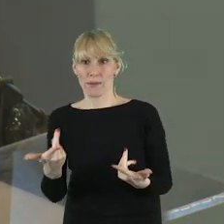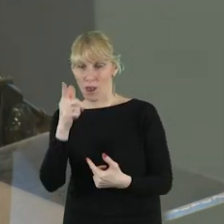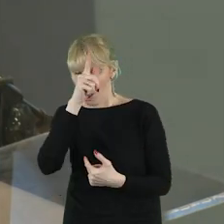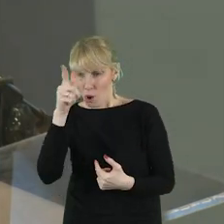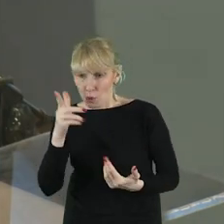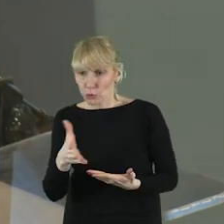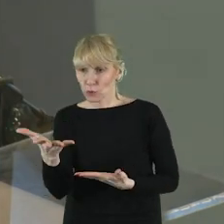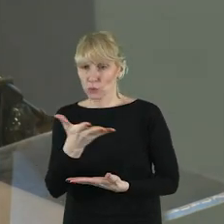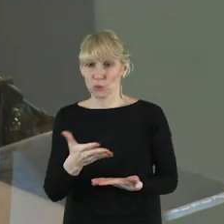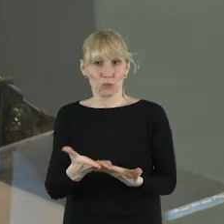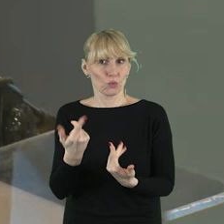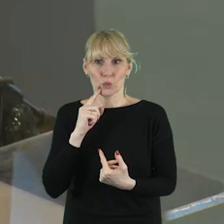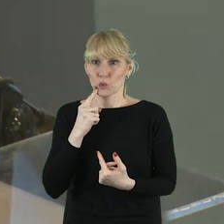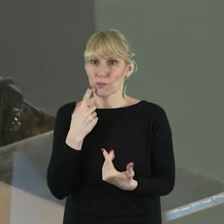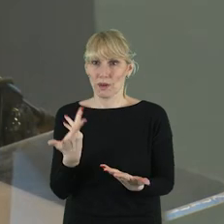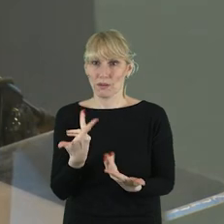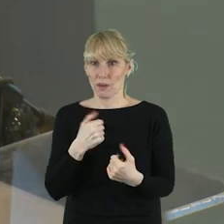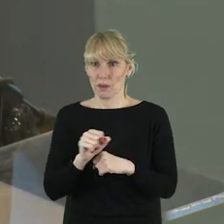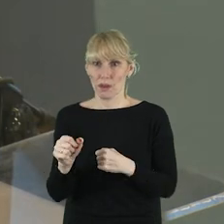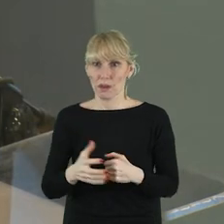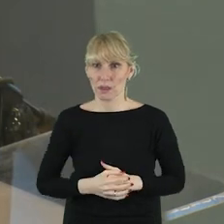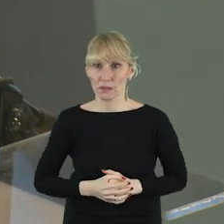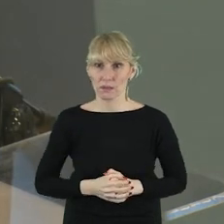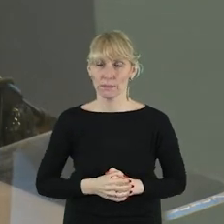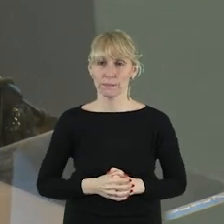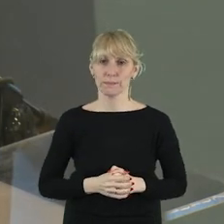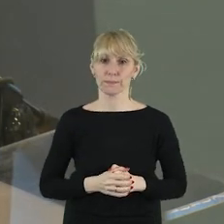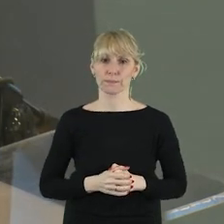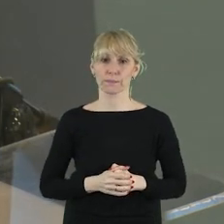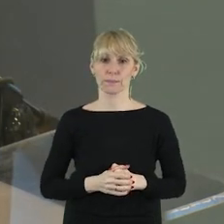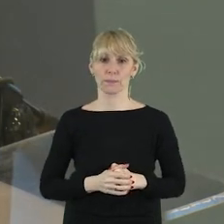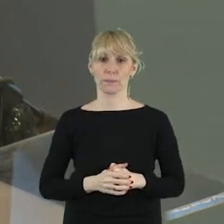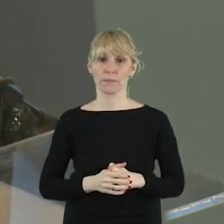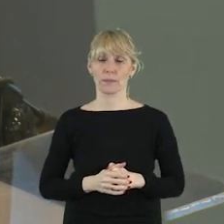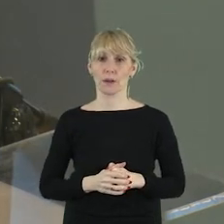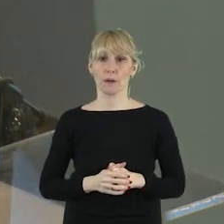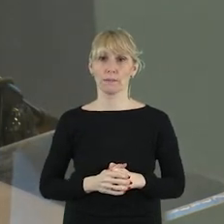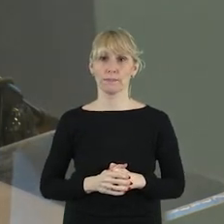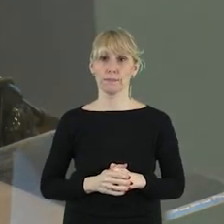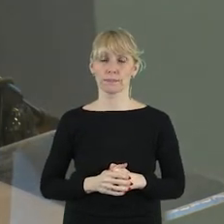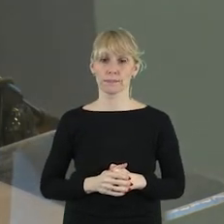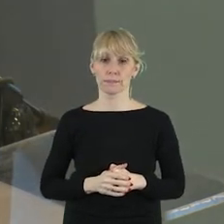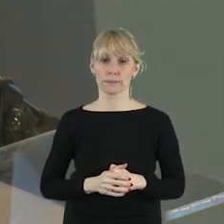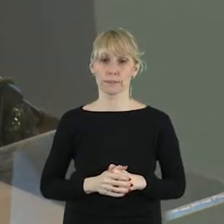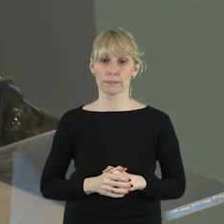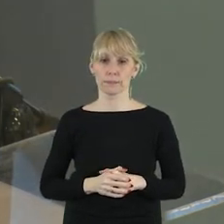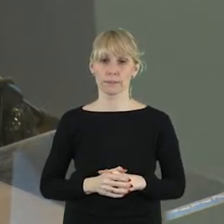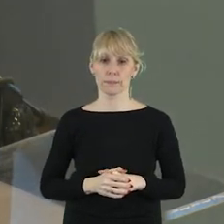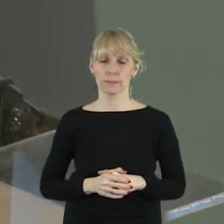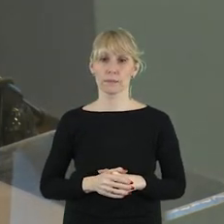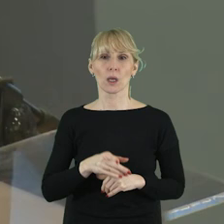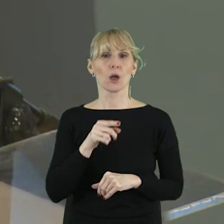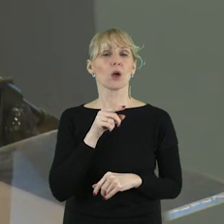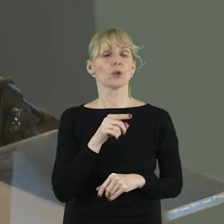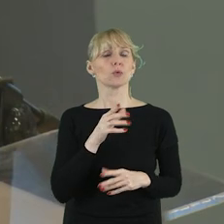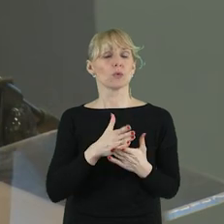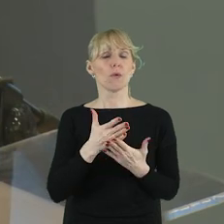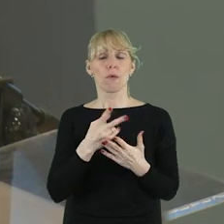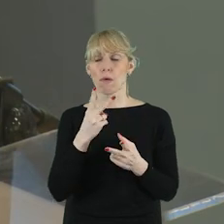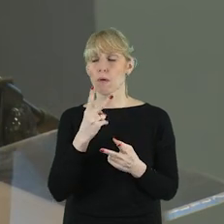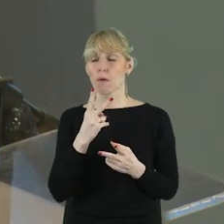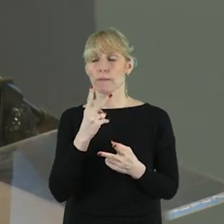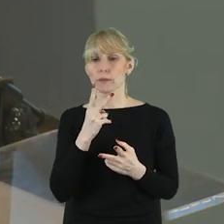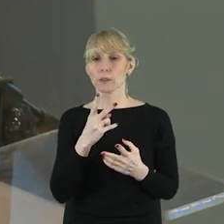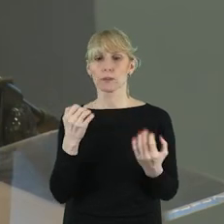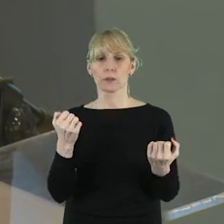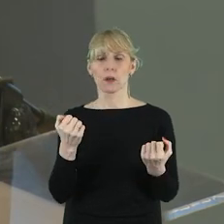Cieszę się, że Państwo podejmujecie działania, aby nie nastąpiła przerwa w świadczeniu usług, tylko nie zgadza